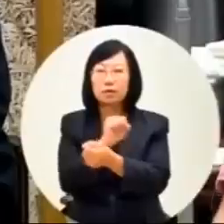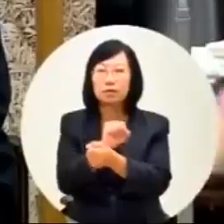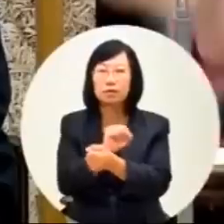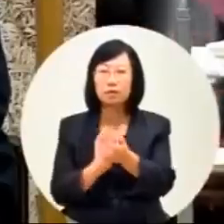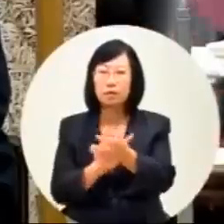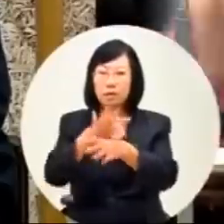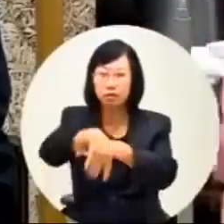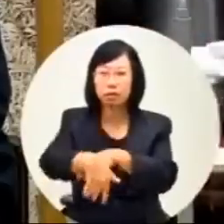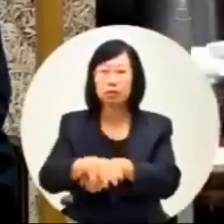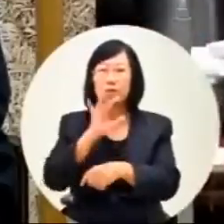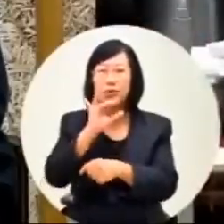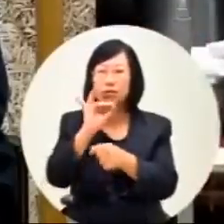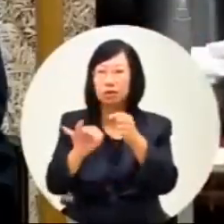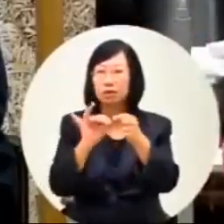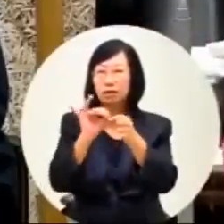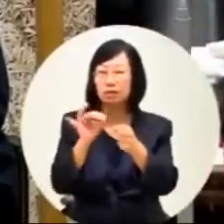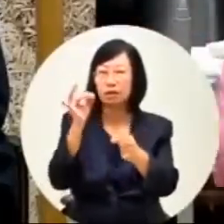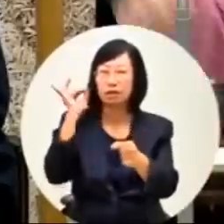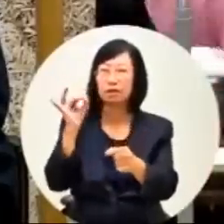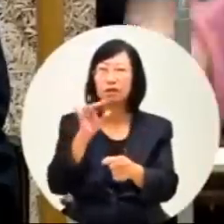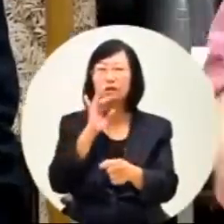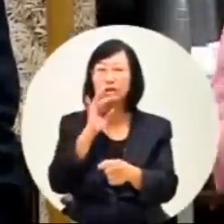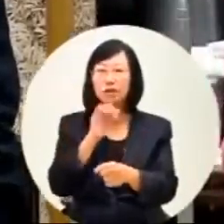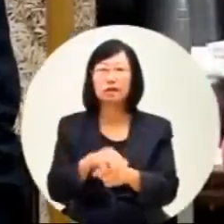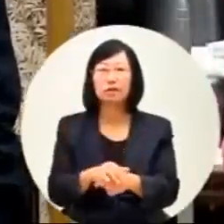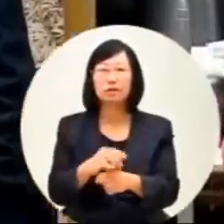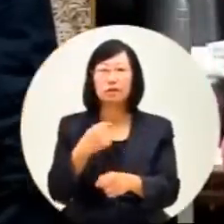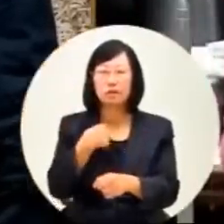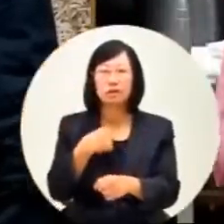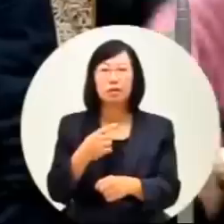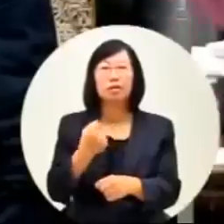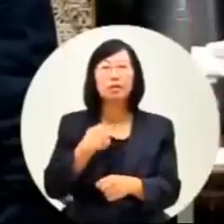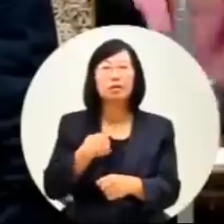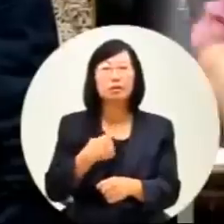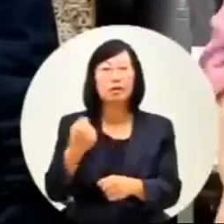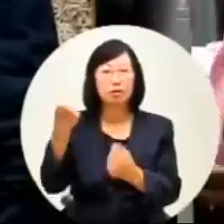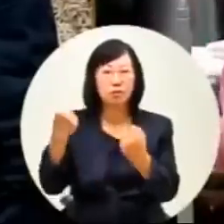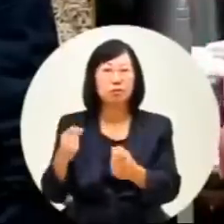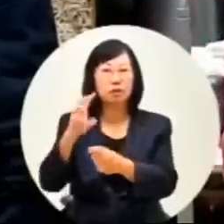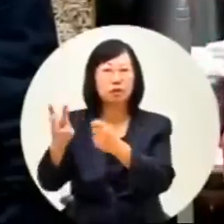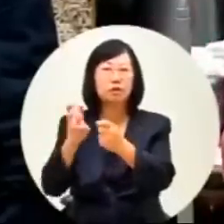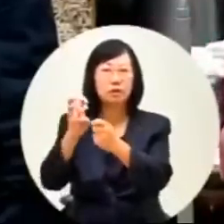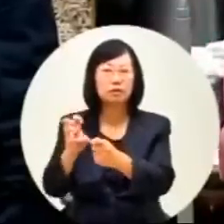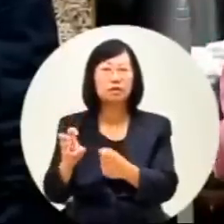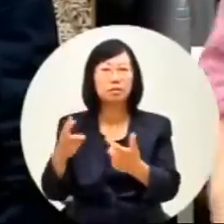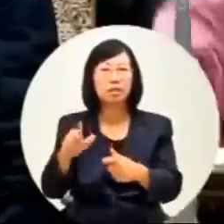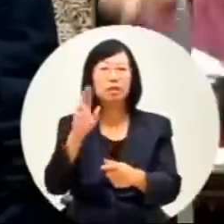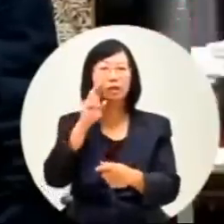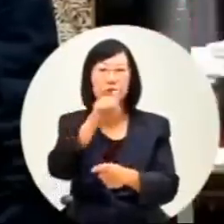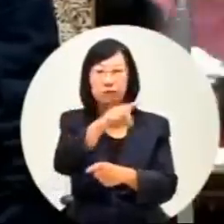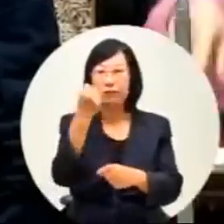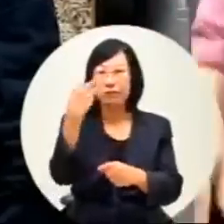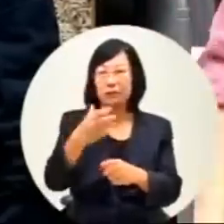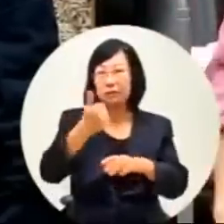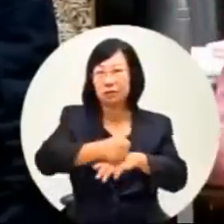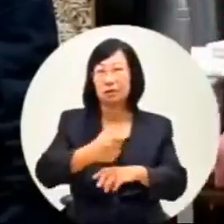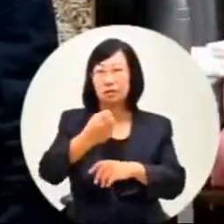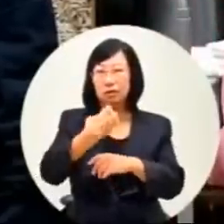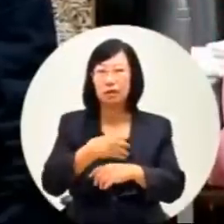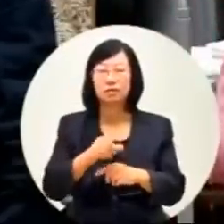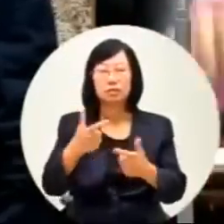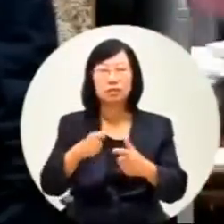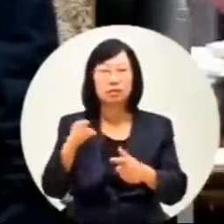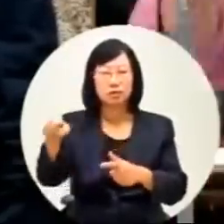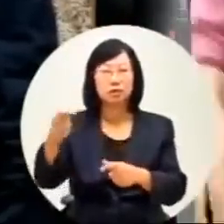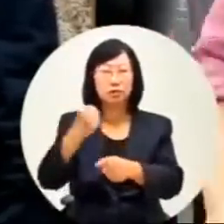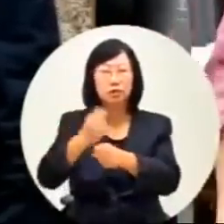前日本人 日本浴场，我讲时间了，我在那三十年了啦。你们各地的新卡来搞我这新卡啦。 你属于你这老议员就过